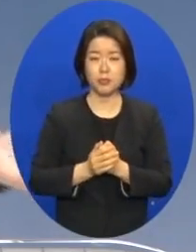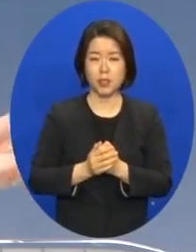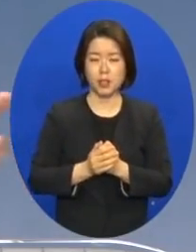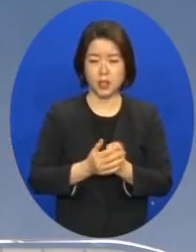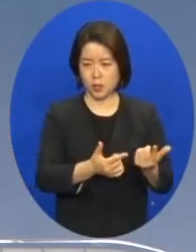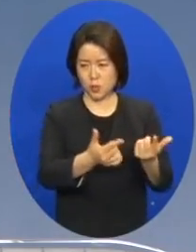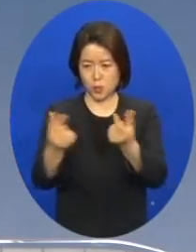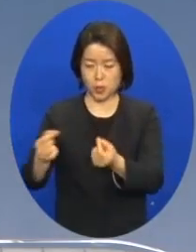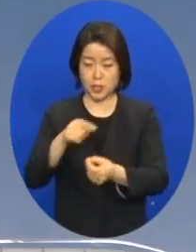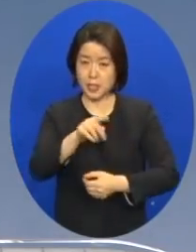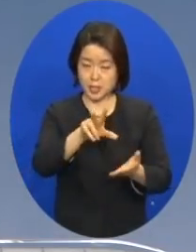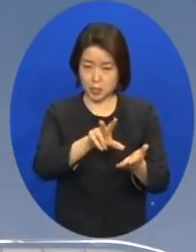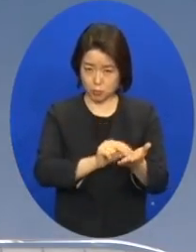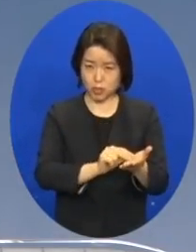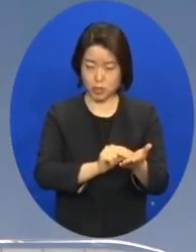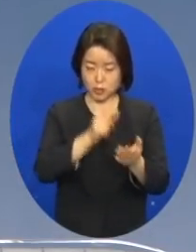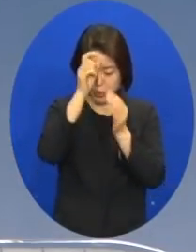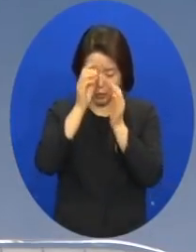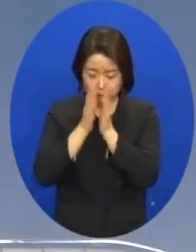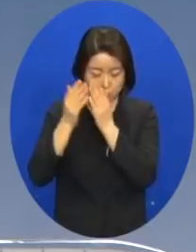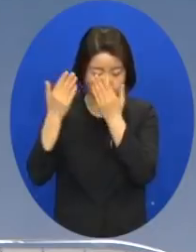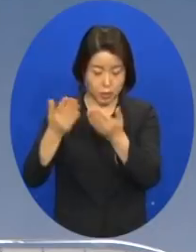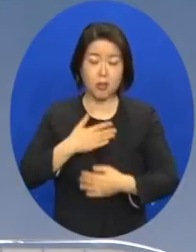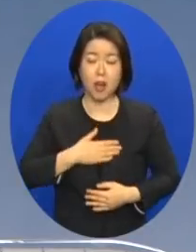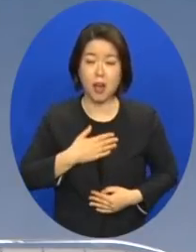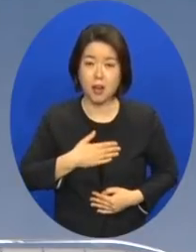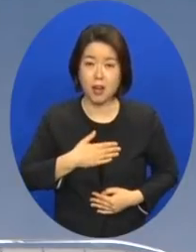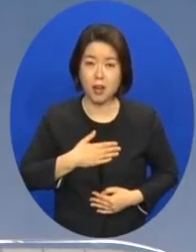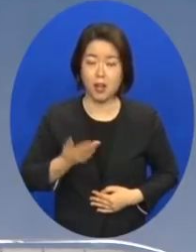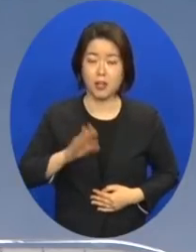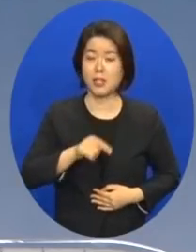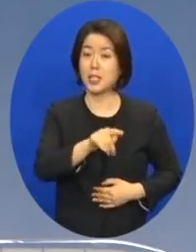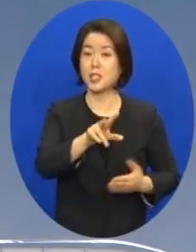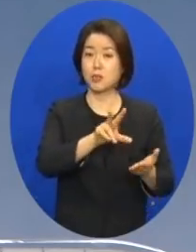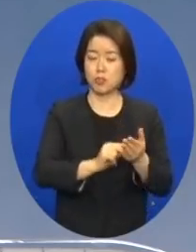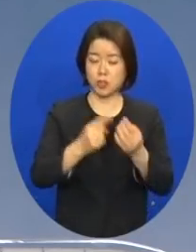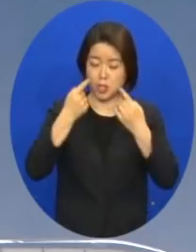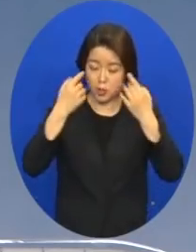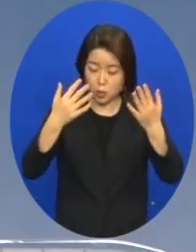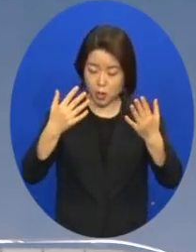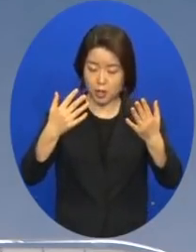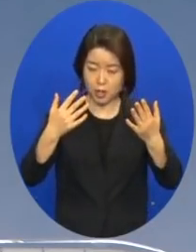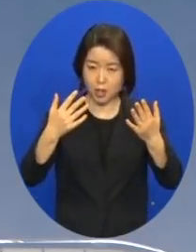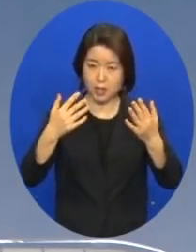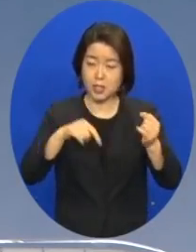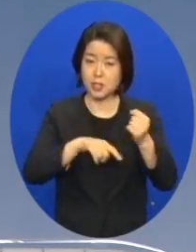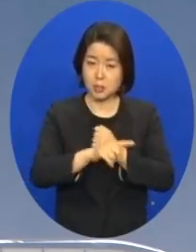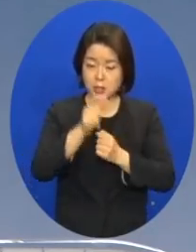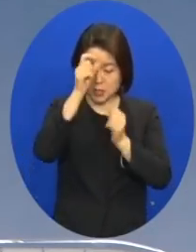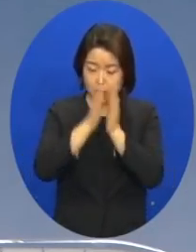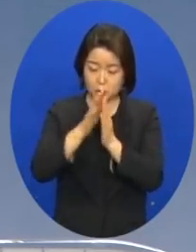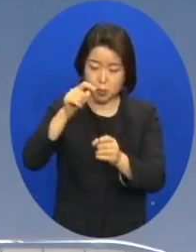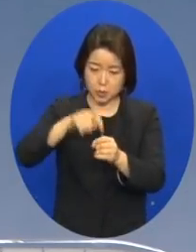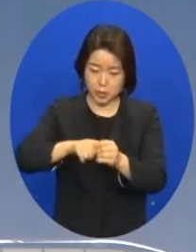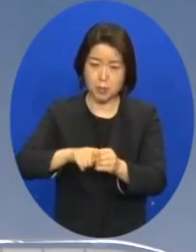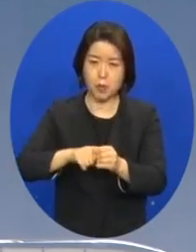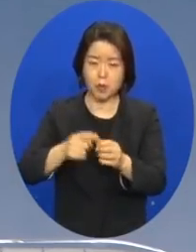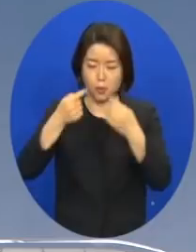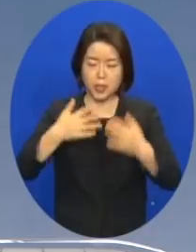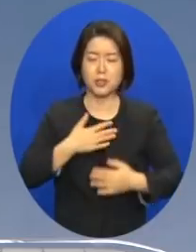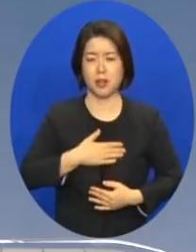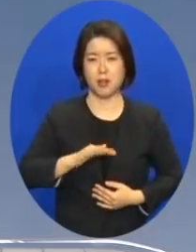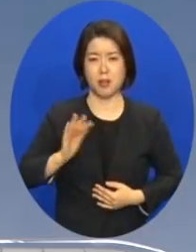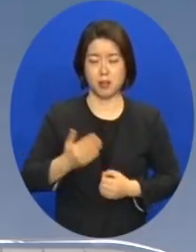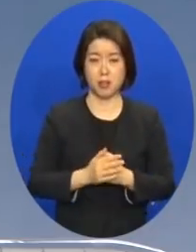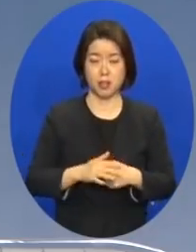문제로 기도하고 계신 줄 아는데 이 문제의 정확한 의미, 기도 제목을 아셔야 합니다. 아마